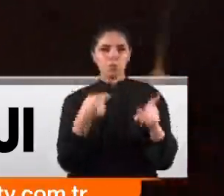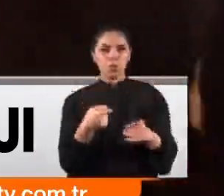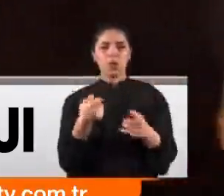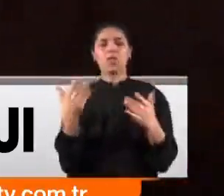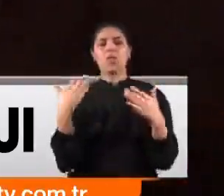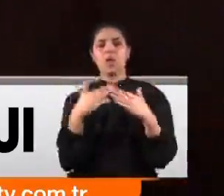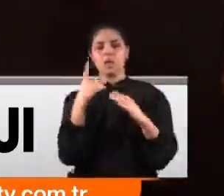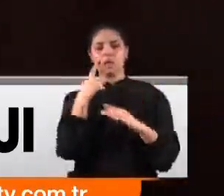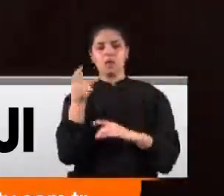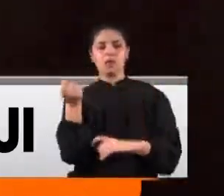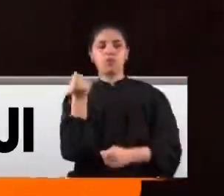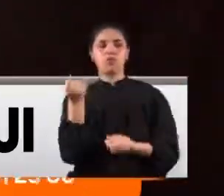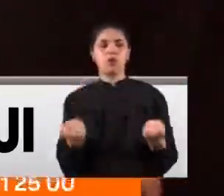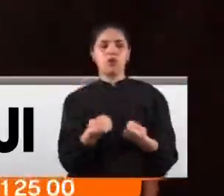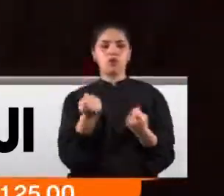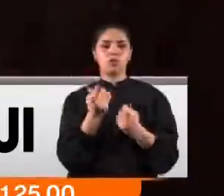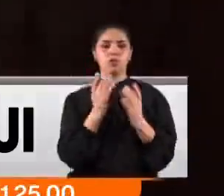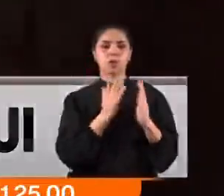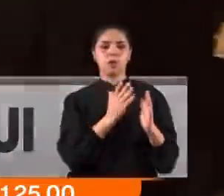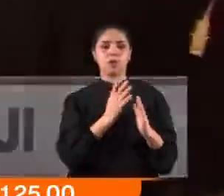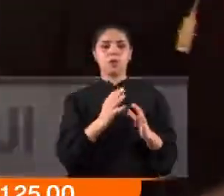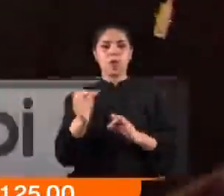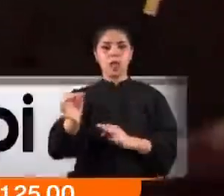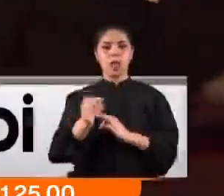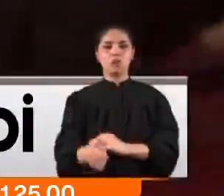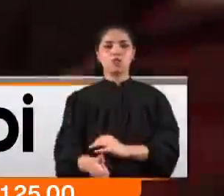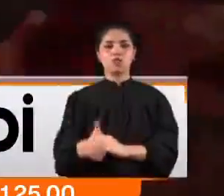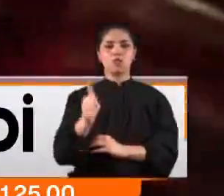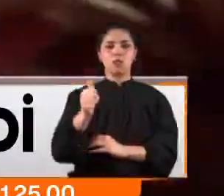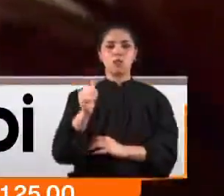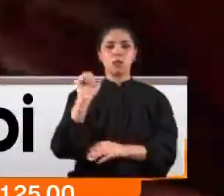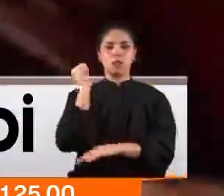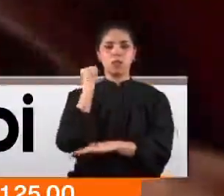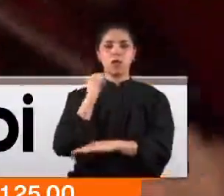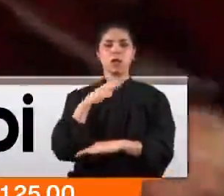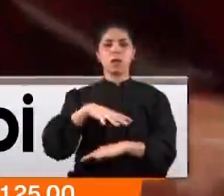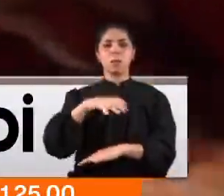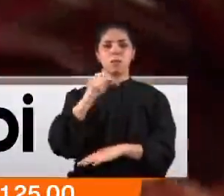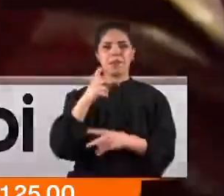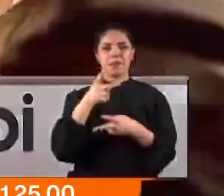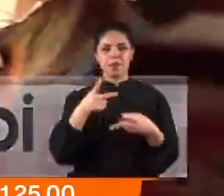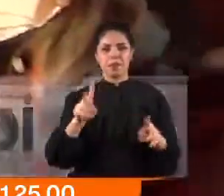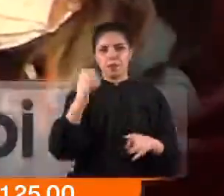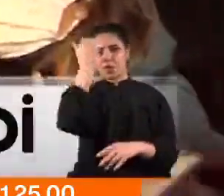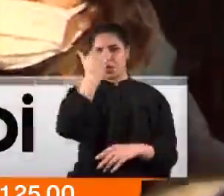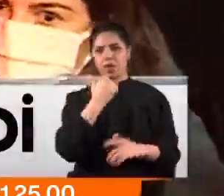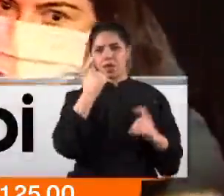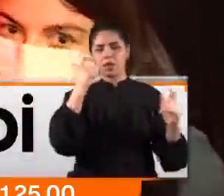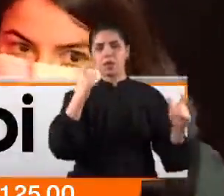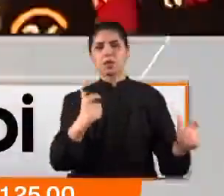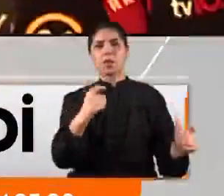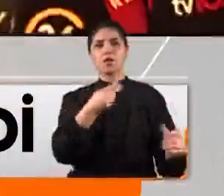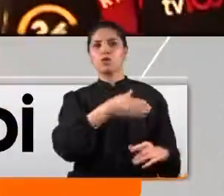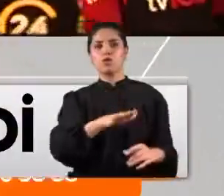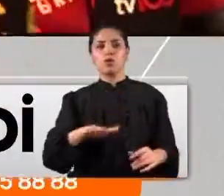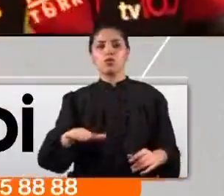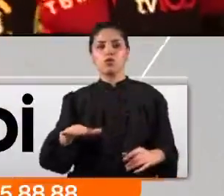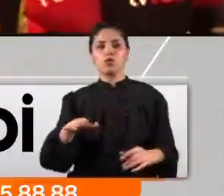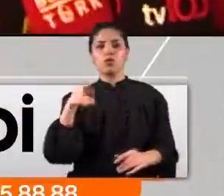Büyükşehir Belediye Başkanı adayının ikinci durağı İletişim Başkanlığı tarafından Taksim Meydanı'nda açılan Gazze'li Çocuk Ressamlar sergisi oldu.